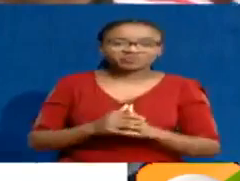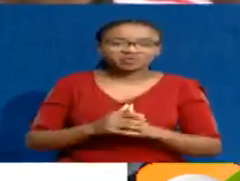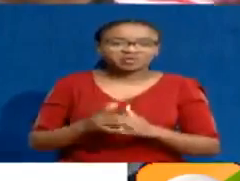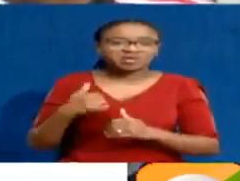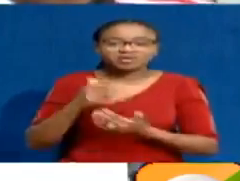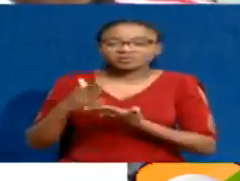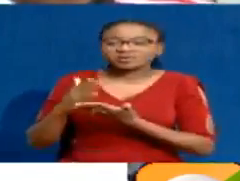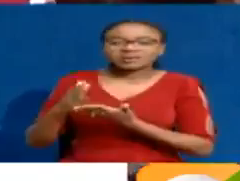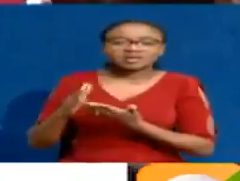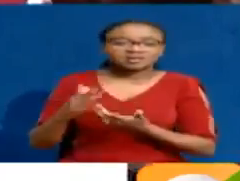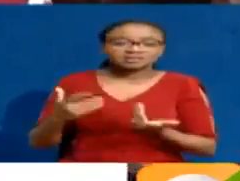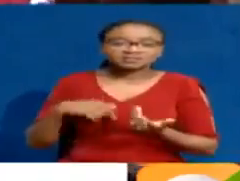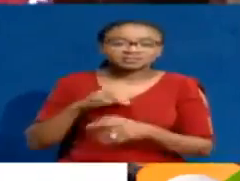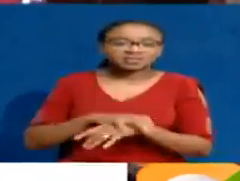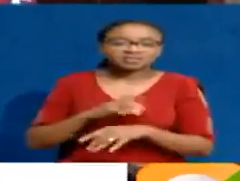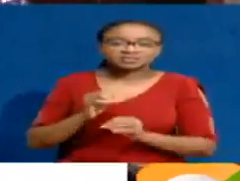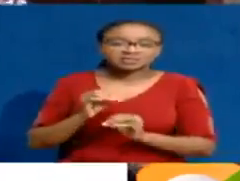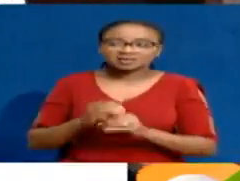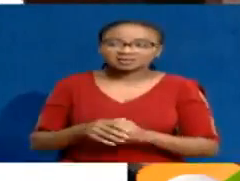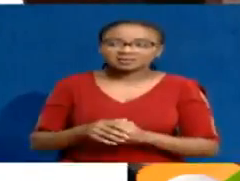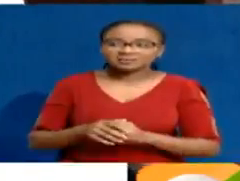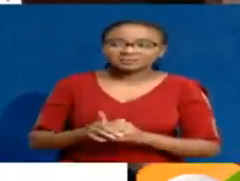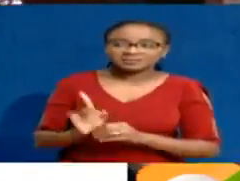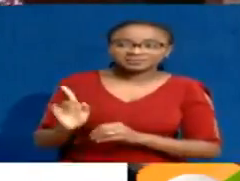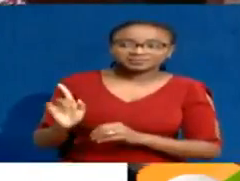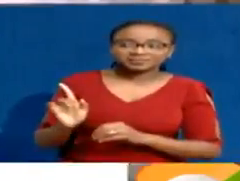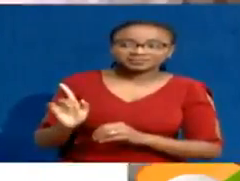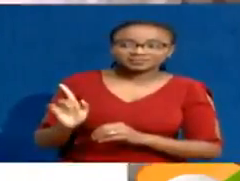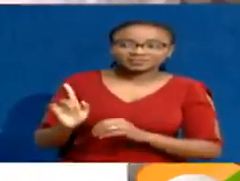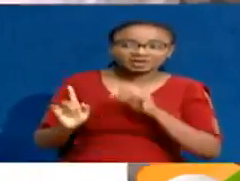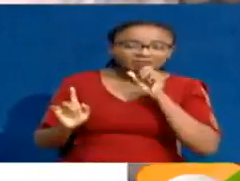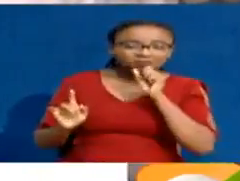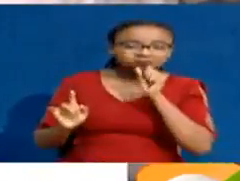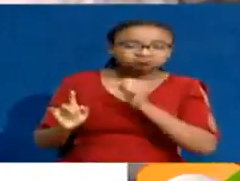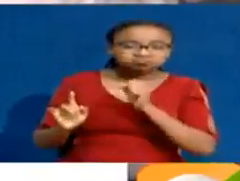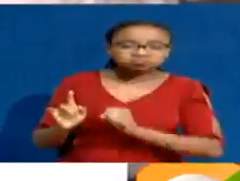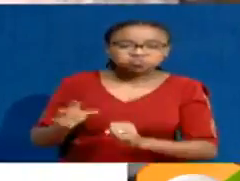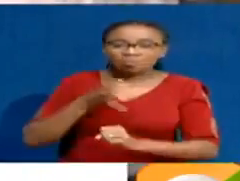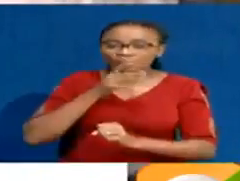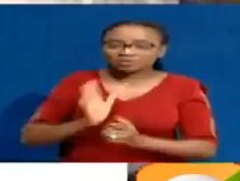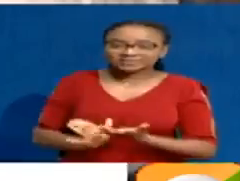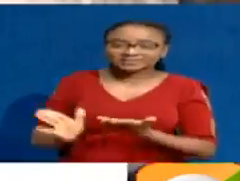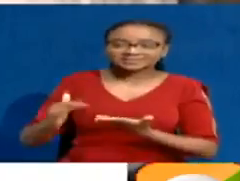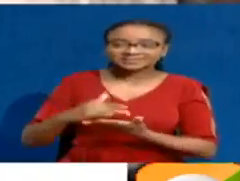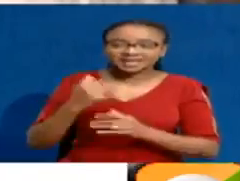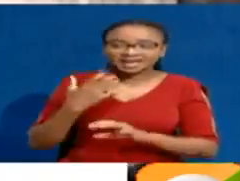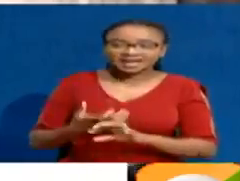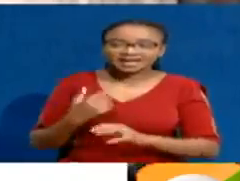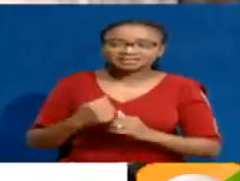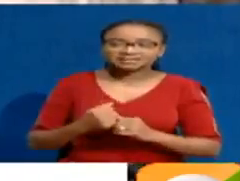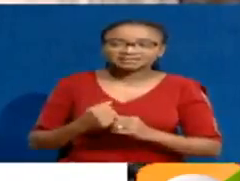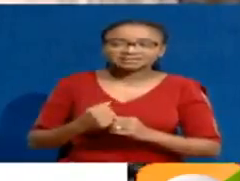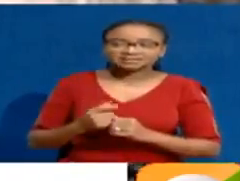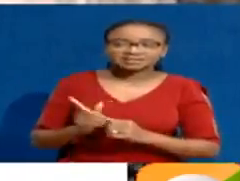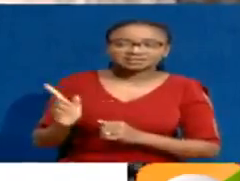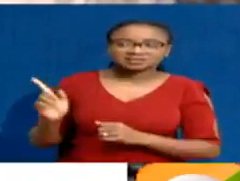nyumba, hata tujui tufanye nini. Majirani zake ni wakongwe hawa ambao hata kuzua maji taka ni vigumu kwao. Chumba hiki